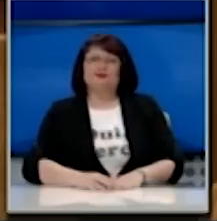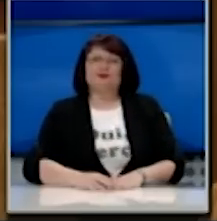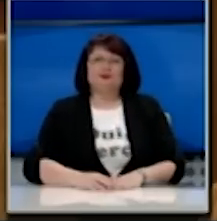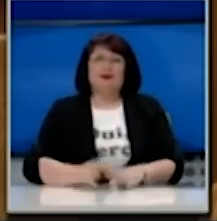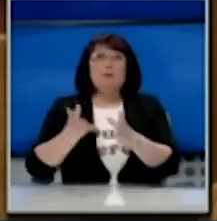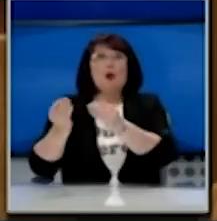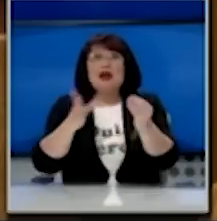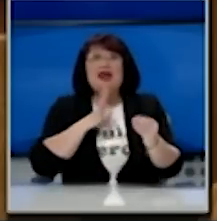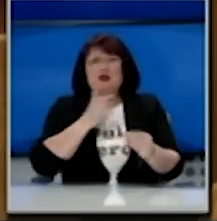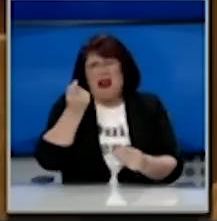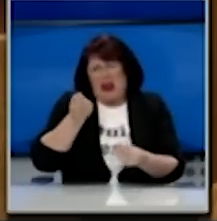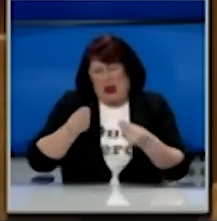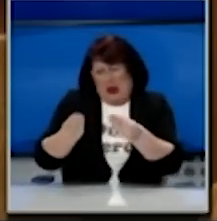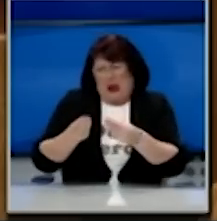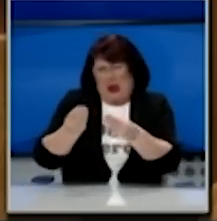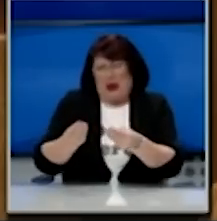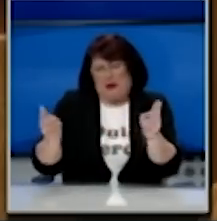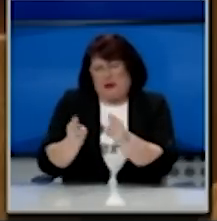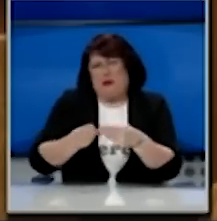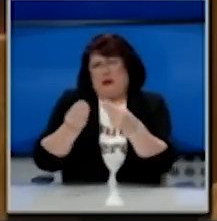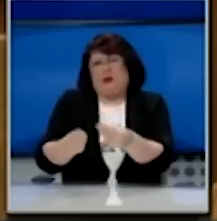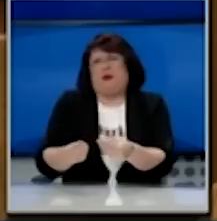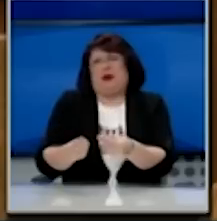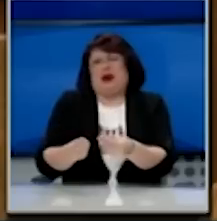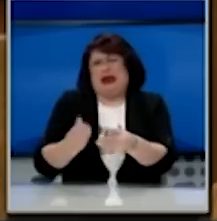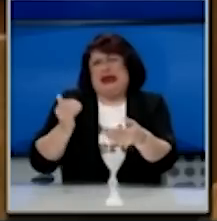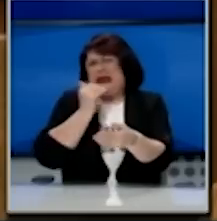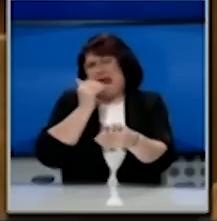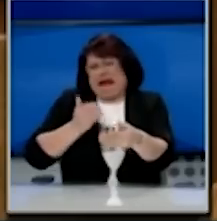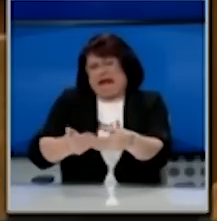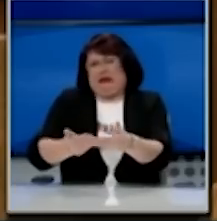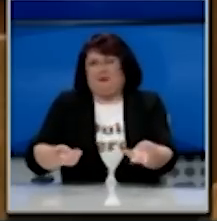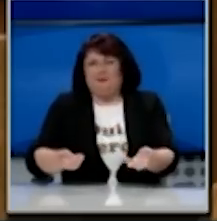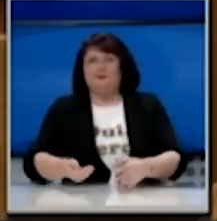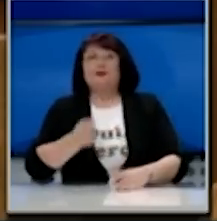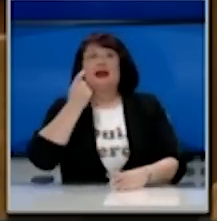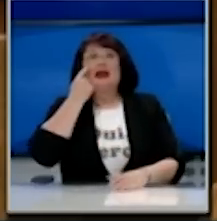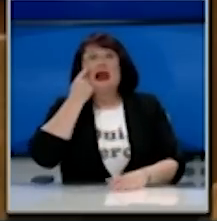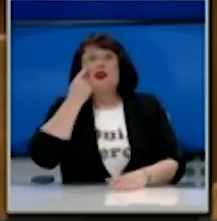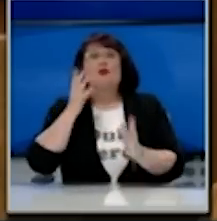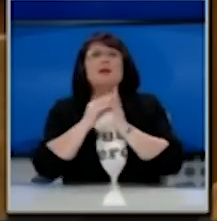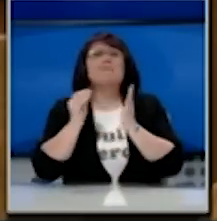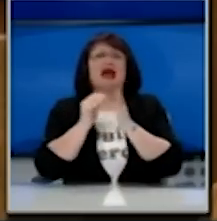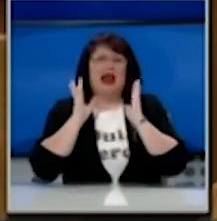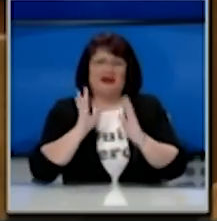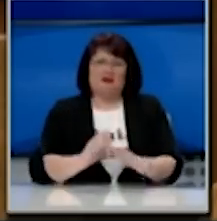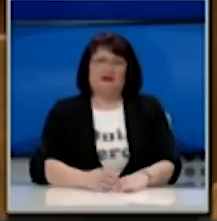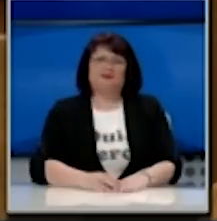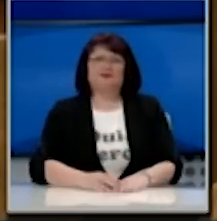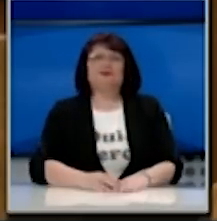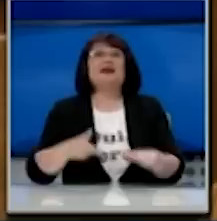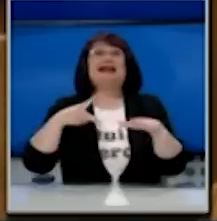λίγα ποσοτικά, αλλά θα είναι και λίγα χρονικά. Ας δούμε ένα παράδειγμα του περιβόητου αυτού